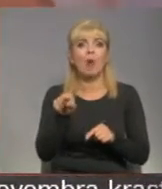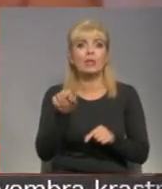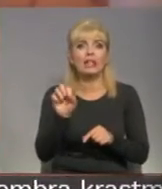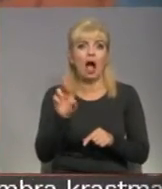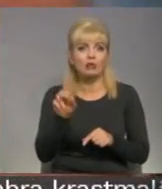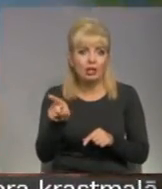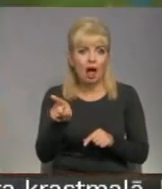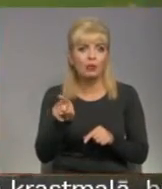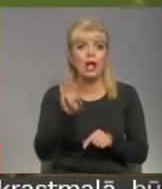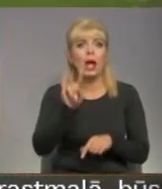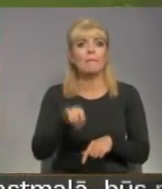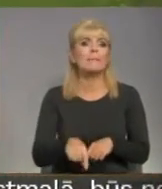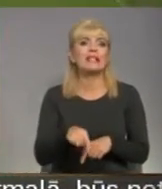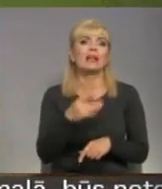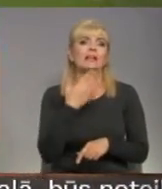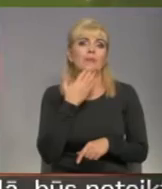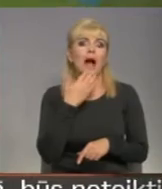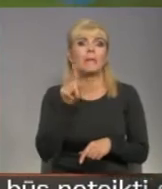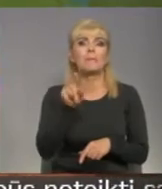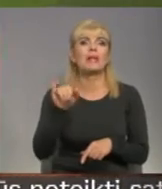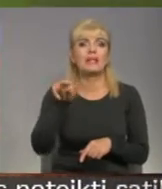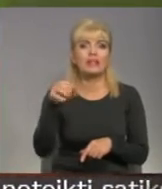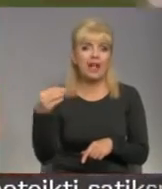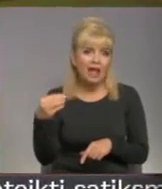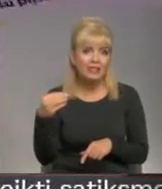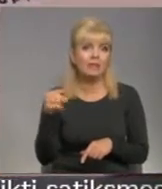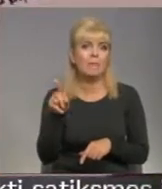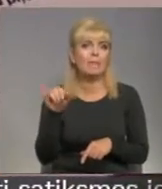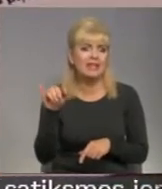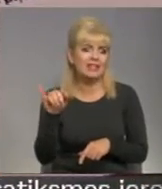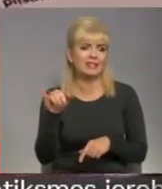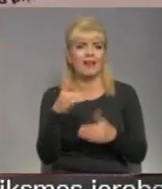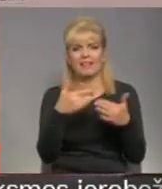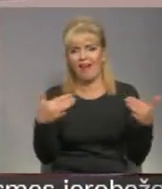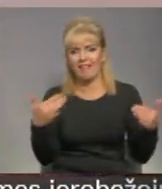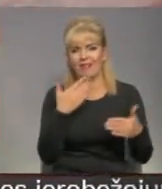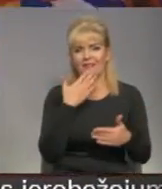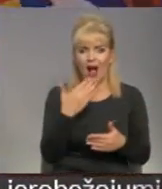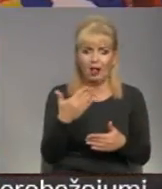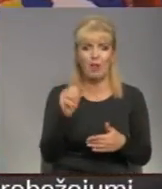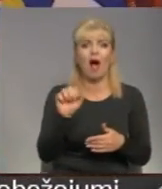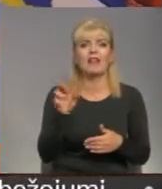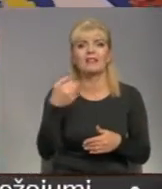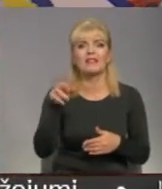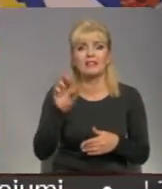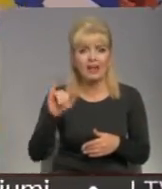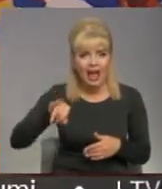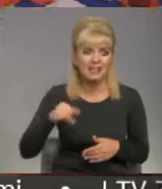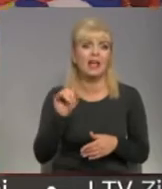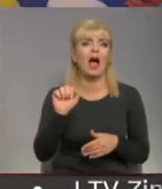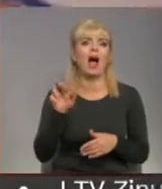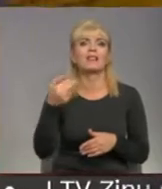Taņs, Biksem, Osakaņs, Pīters, Pēcka, Pētris, Pičs, Svirpkais, Truča, Svičs, Andrejs, Andris, Andrius,